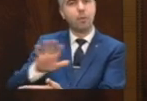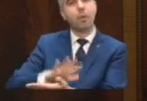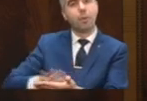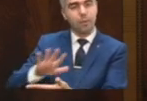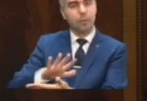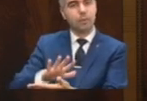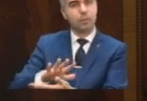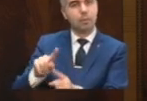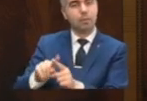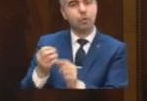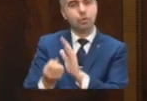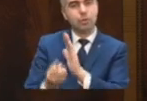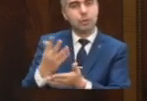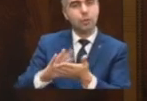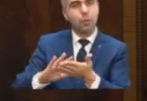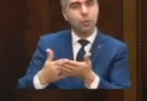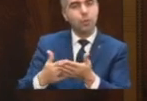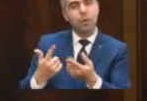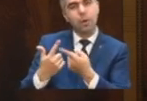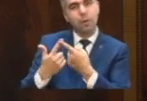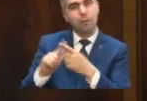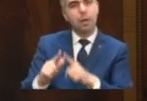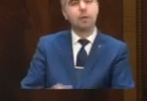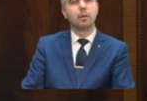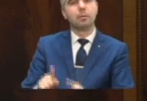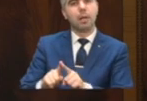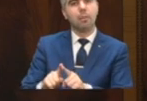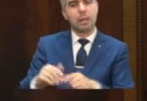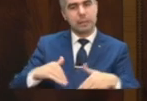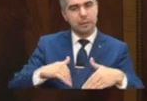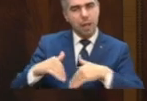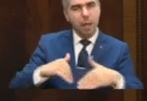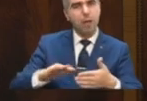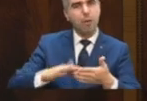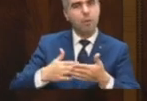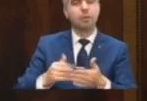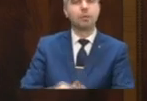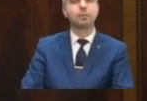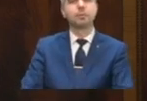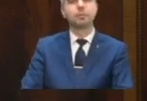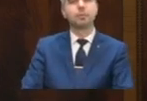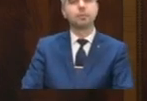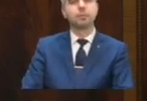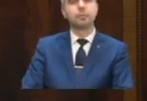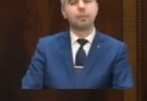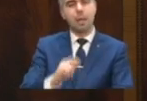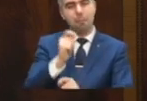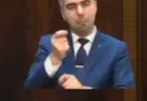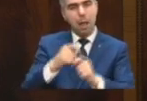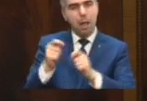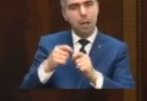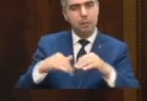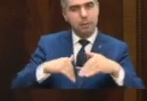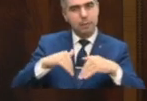لكل تطوير في مجالات كمجالات إعداد التراب والتعمير إلى غير ذلك. التخطيط الحضاري على